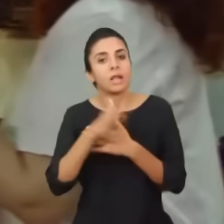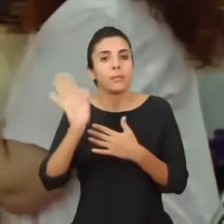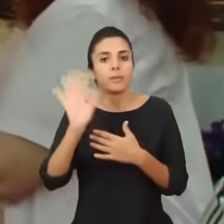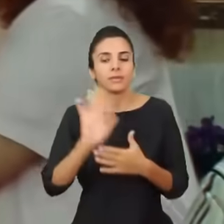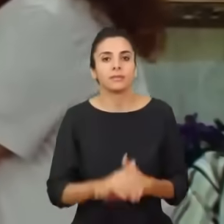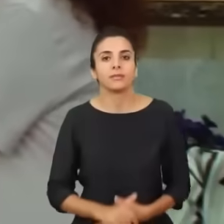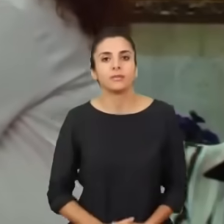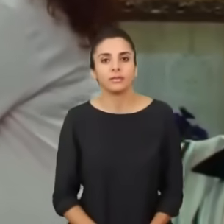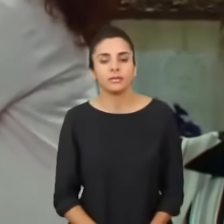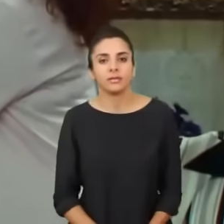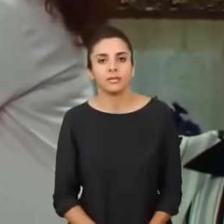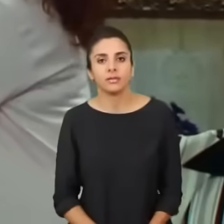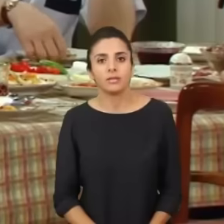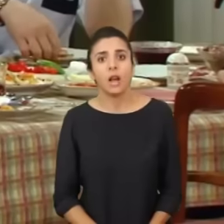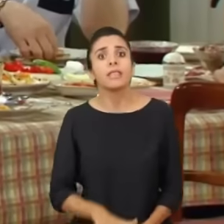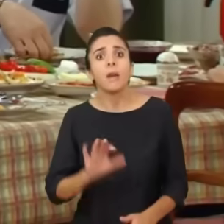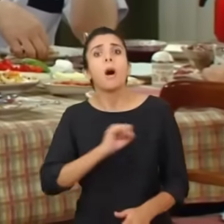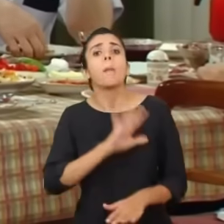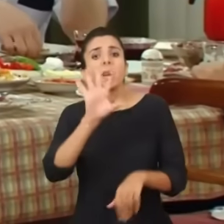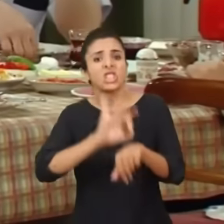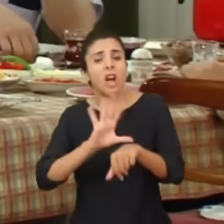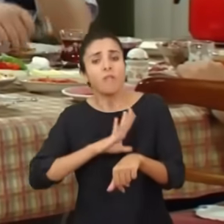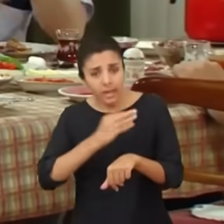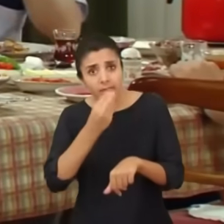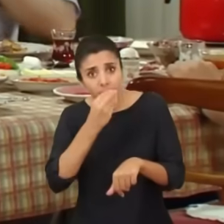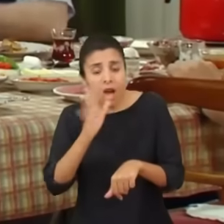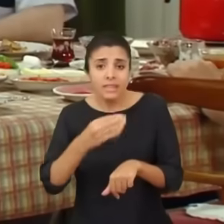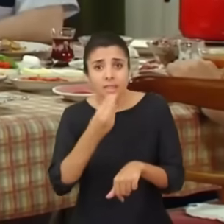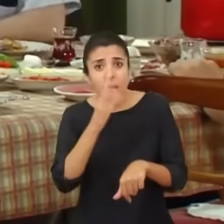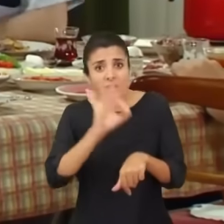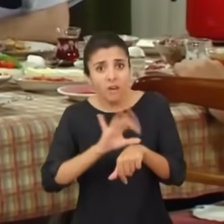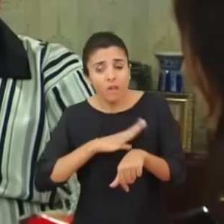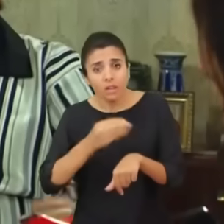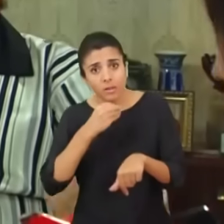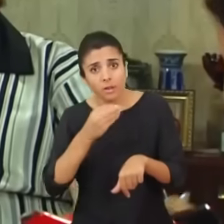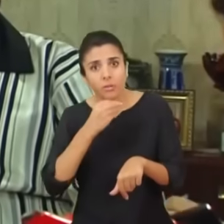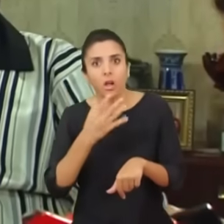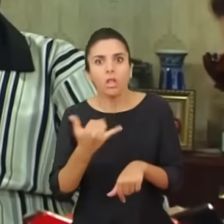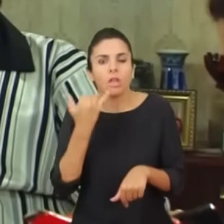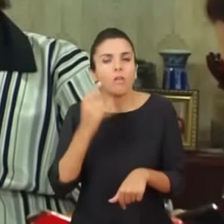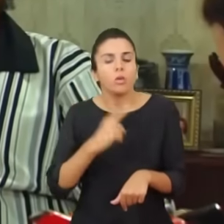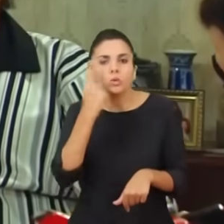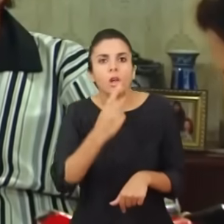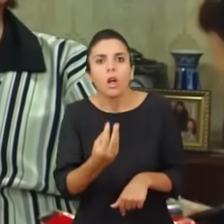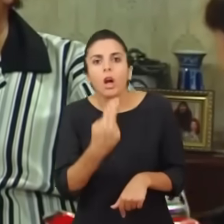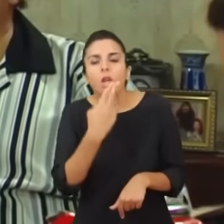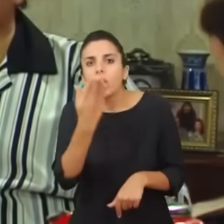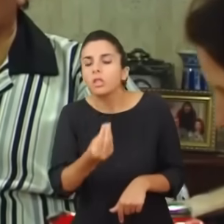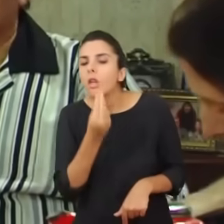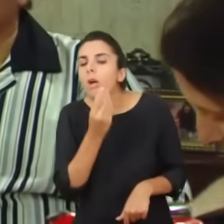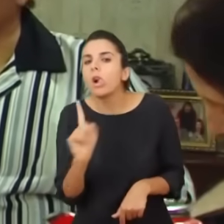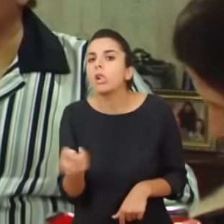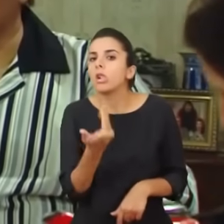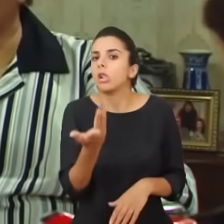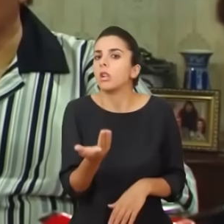kahretsin. Hadi anne, hadi panik yapma. Bak 5 dakika daha var. Ye bir şeyler artık ya. Allah Allah. Tamam. Ya o telefon yüzünden kadıncağız yemek yemedi